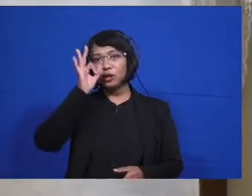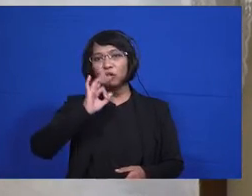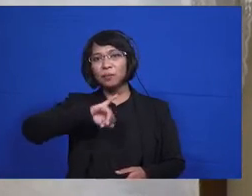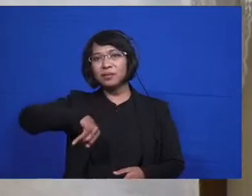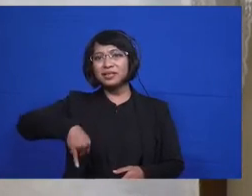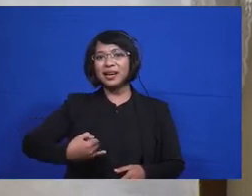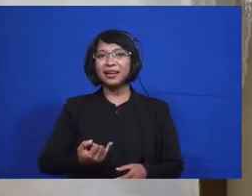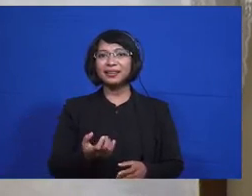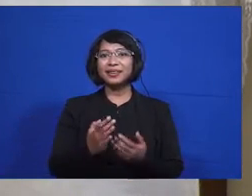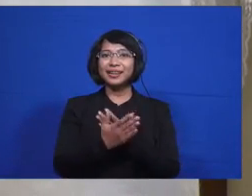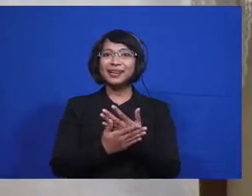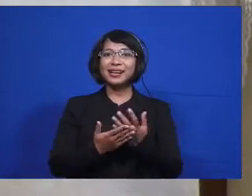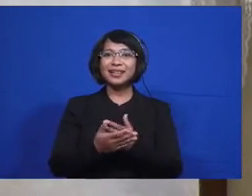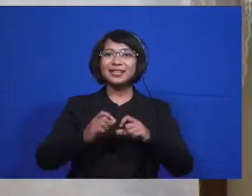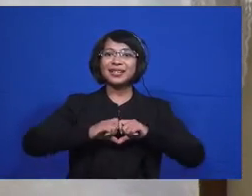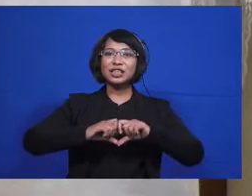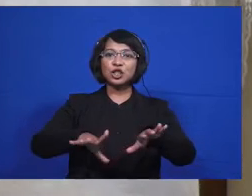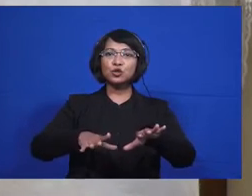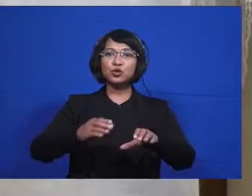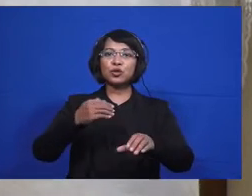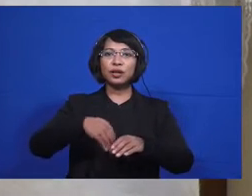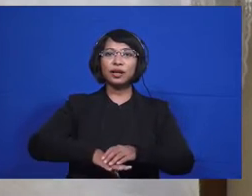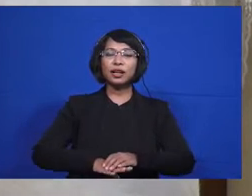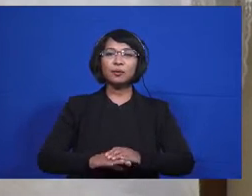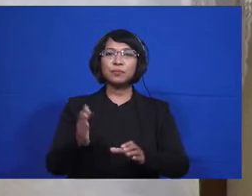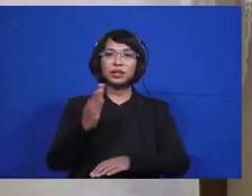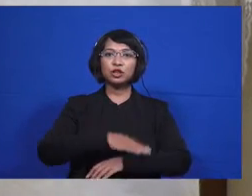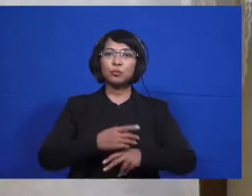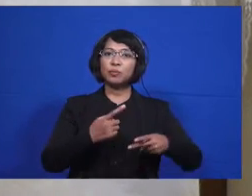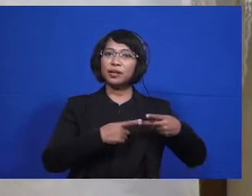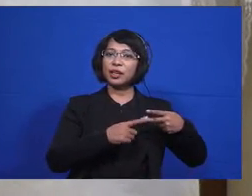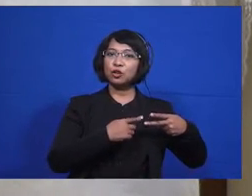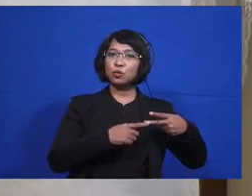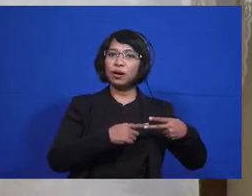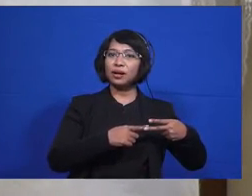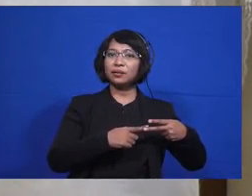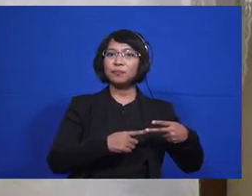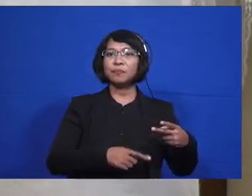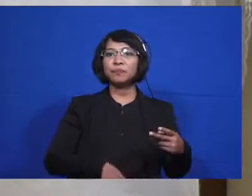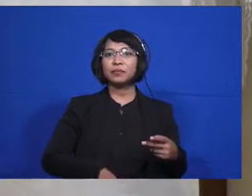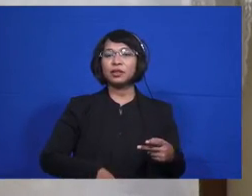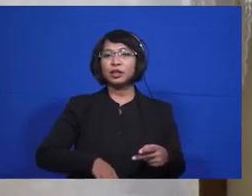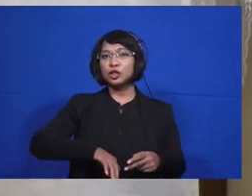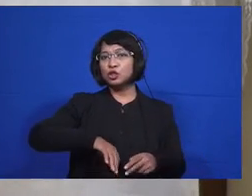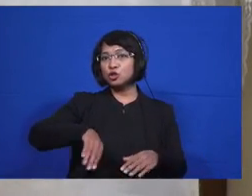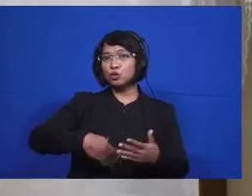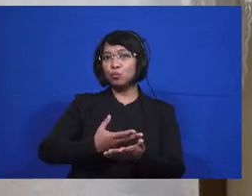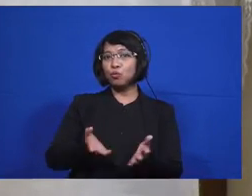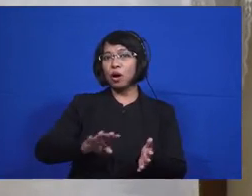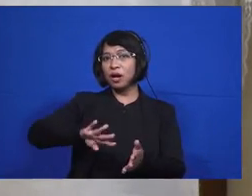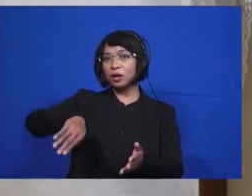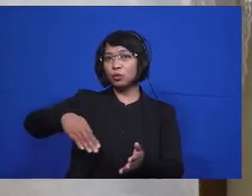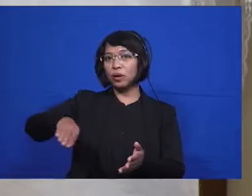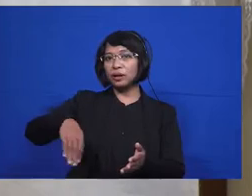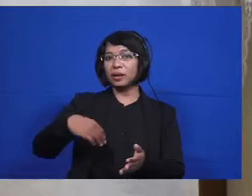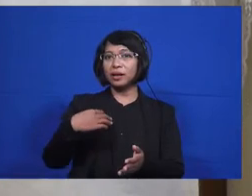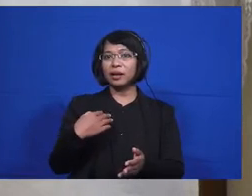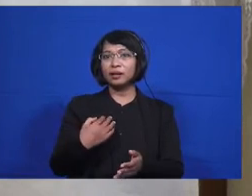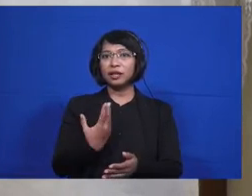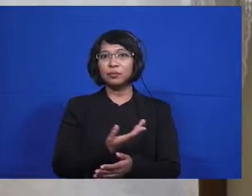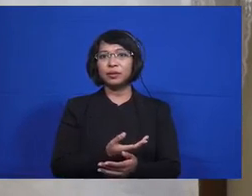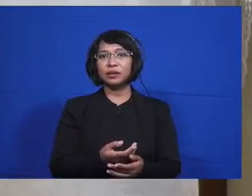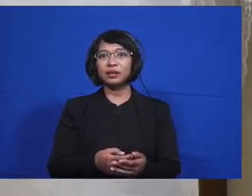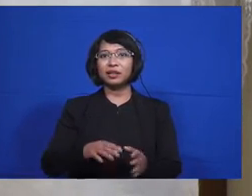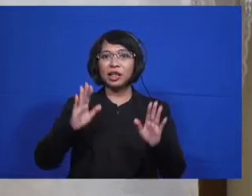terasa konkret dalam hidup kami. Kedua, bagi segenap anggota keluarga kami masing-masing,